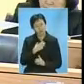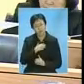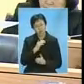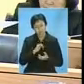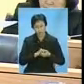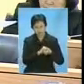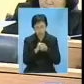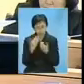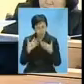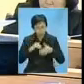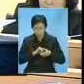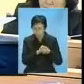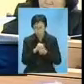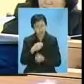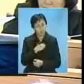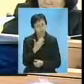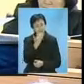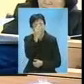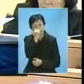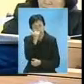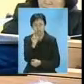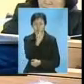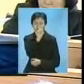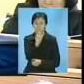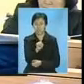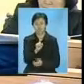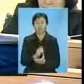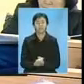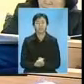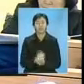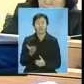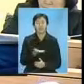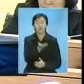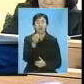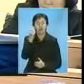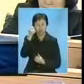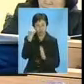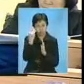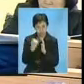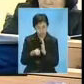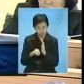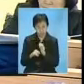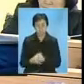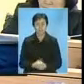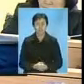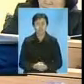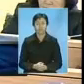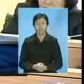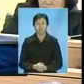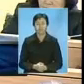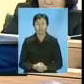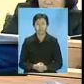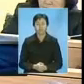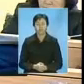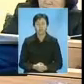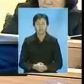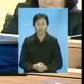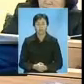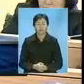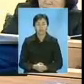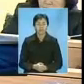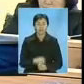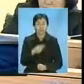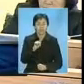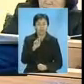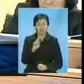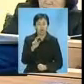การ reconciliation แต่จริงๆแล้วเราอาจจะเข้าใจกันผิดค่ะจริงๆแล้ว reconciliation นั้นถ้